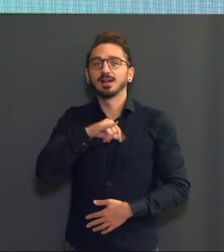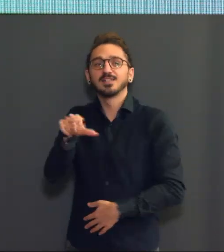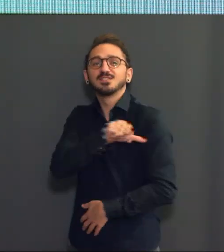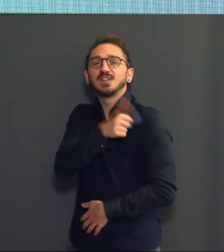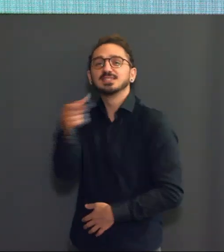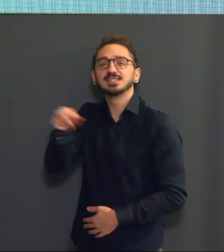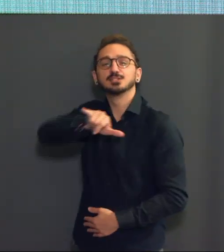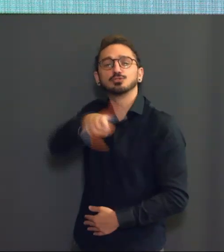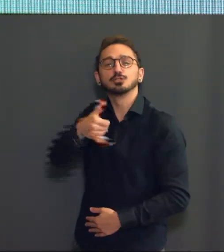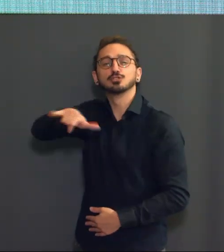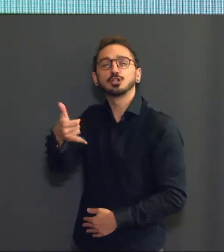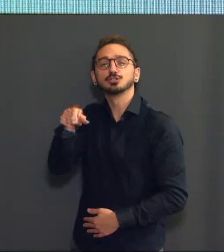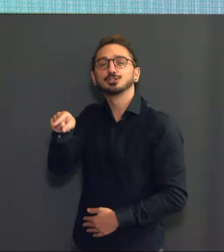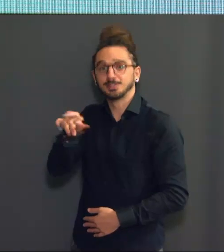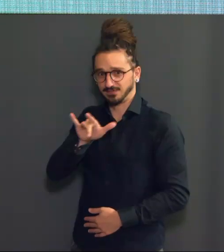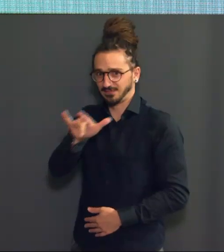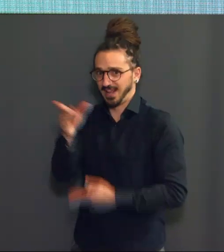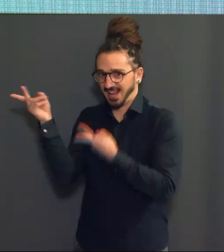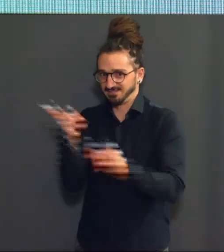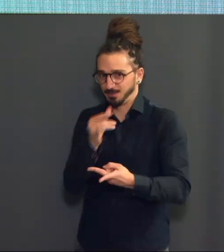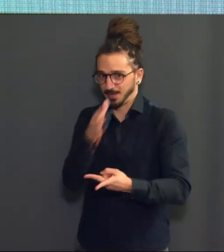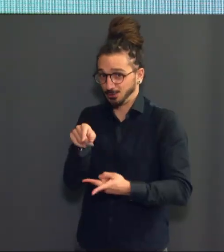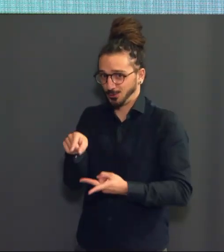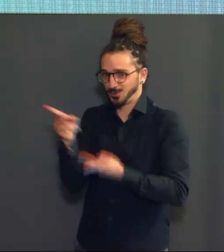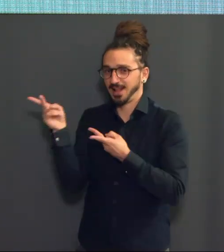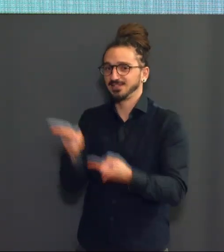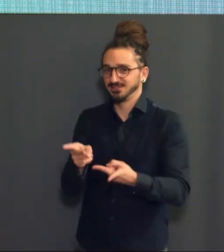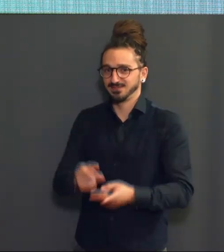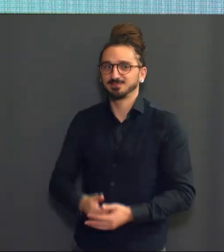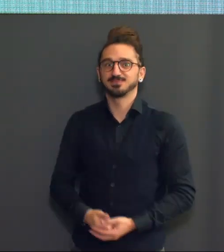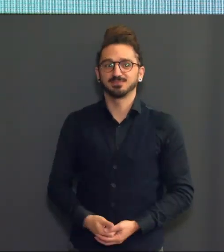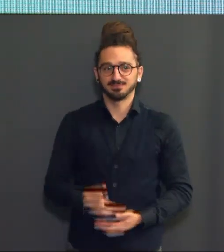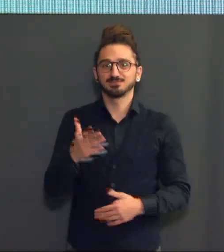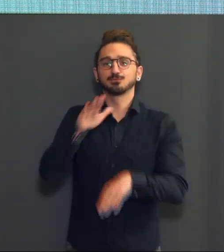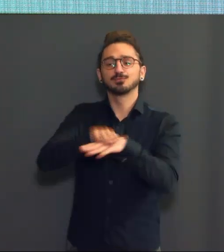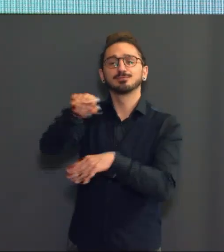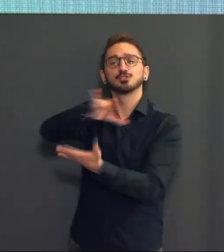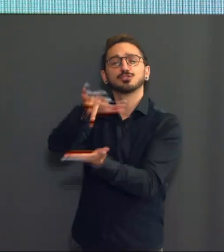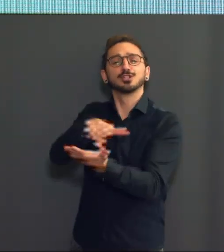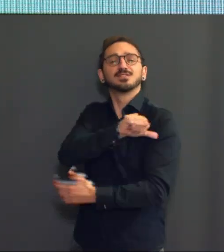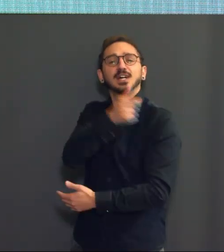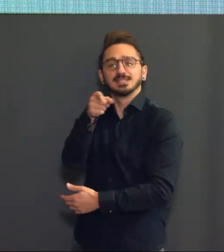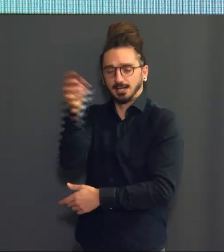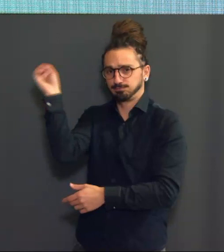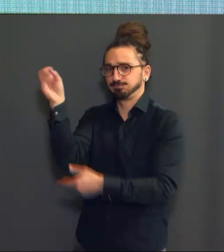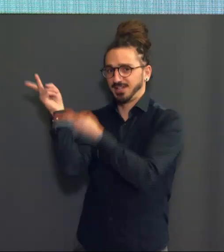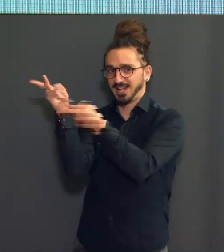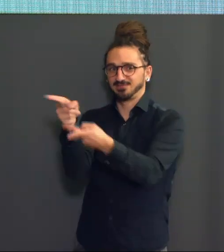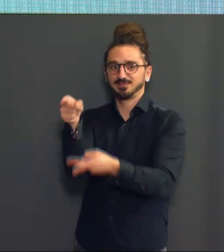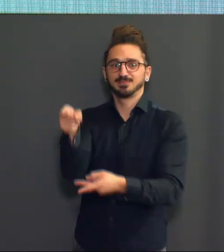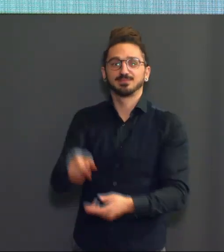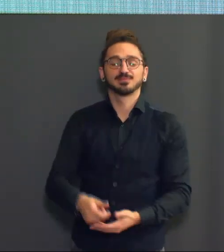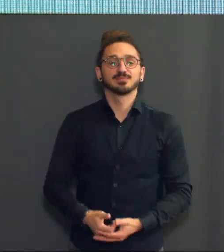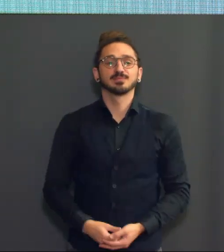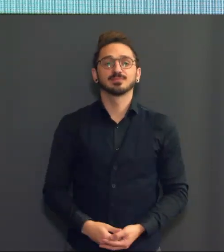centres de vaccination. Ce sont autant d'éléments qui doivent permettre à tous ceux qui le